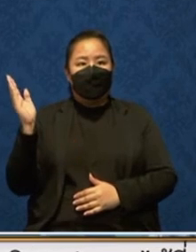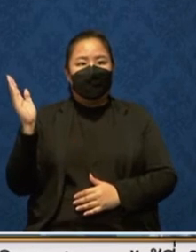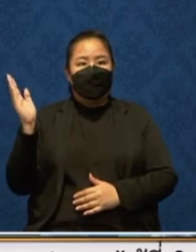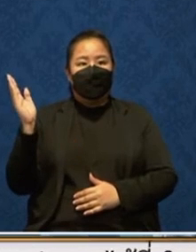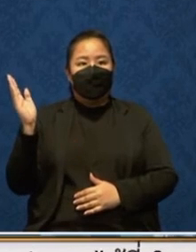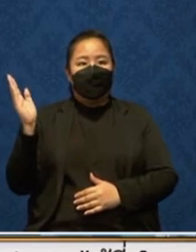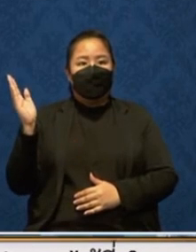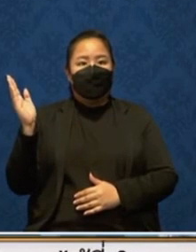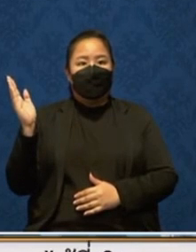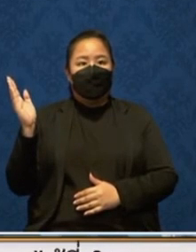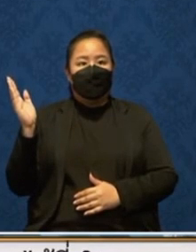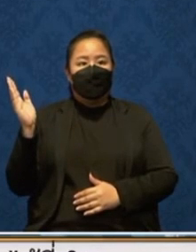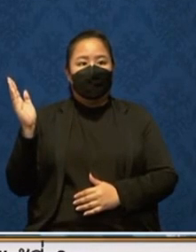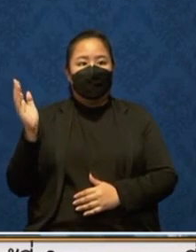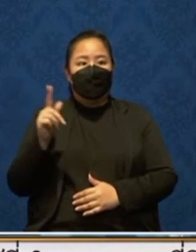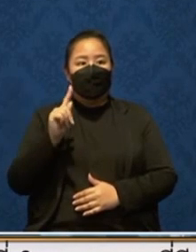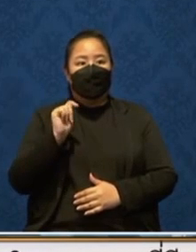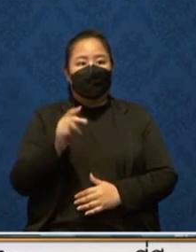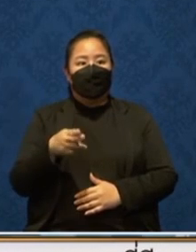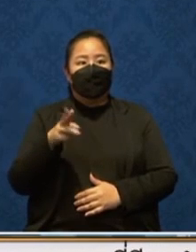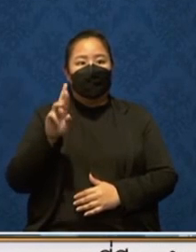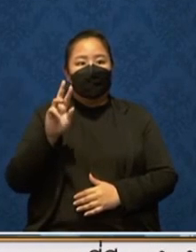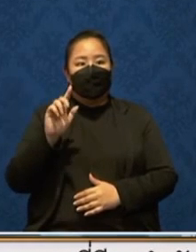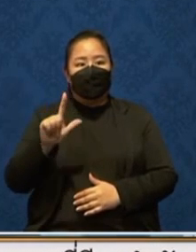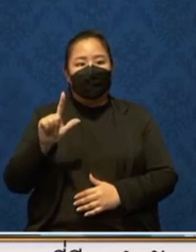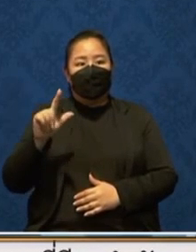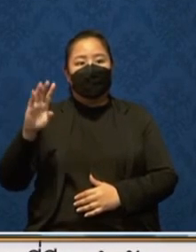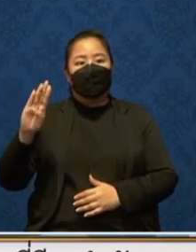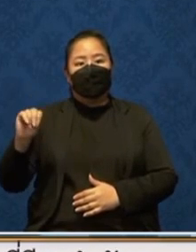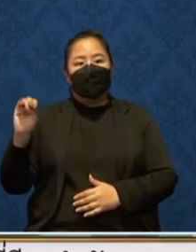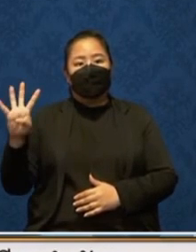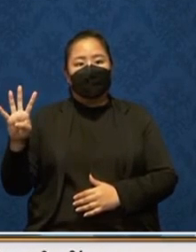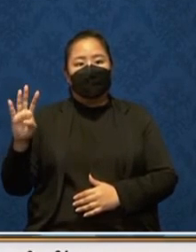ว่าทอรอ 44 ทอรอมาจควาทางหลวงนะครั